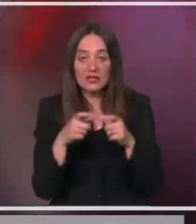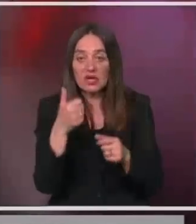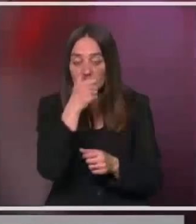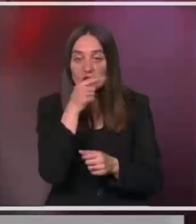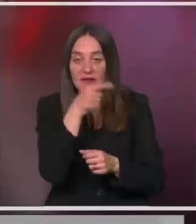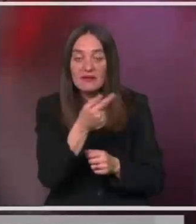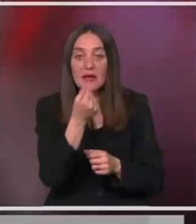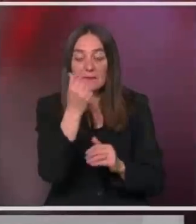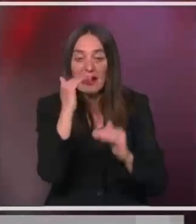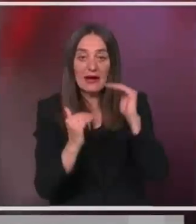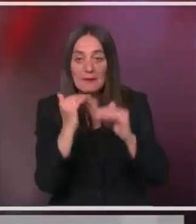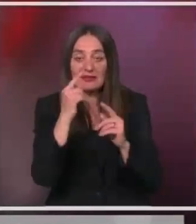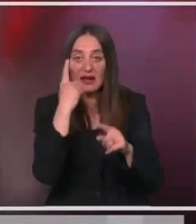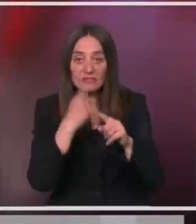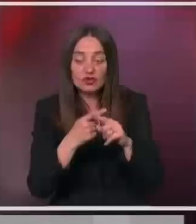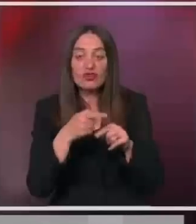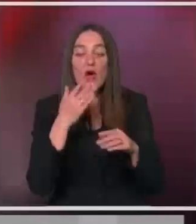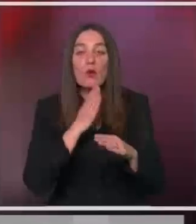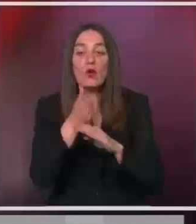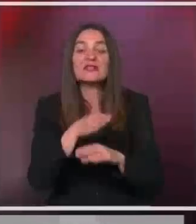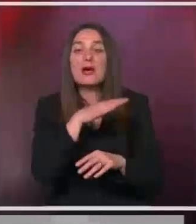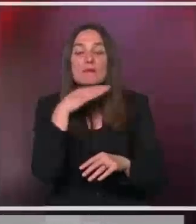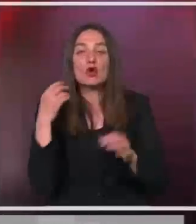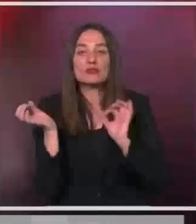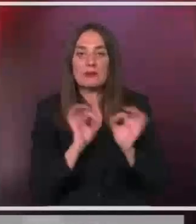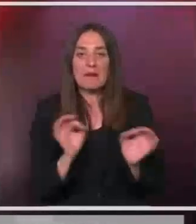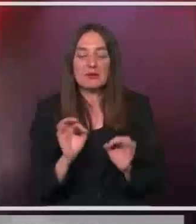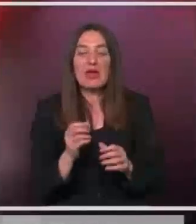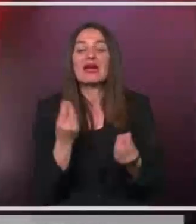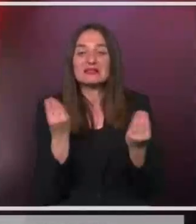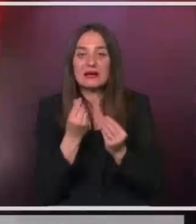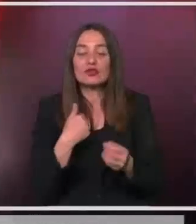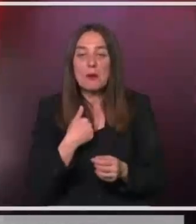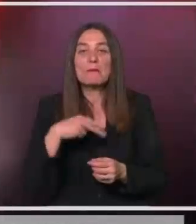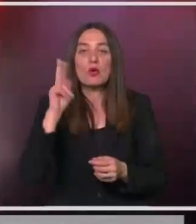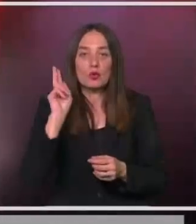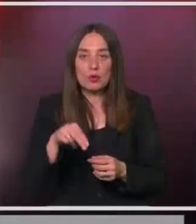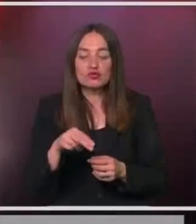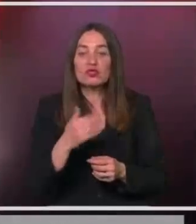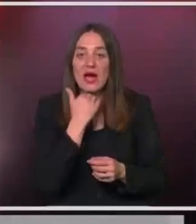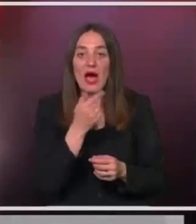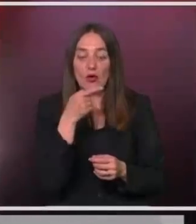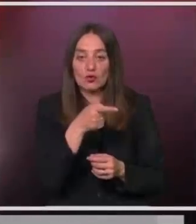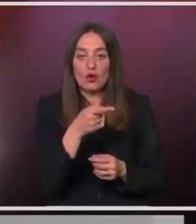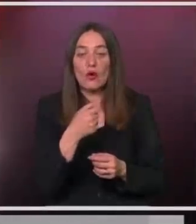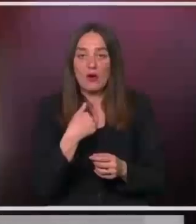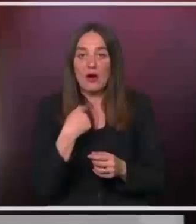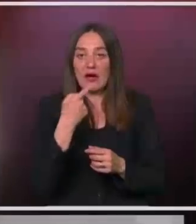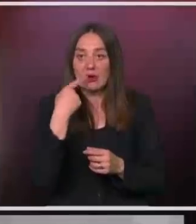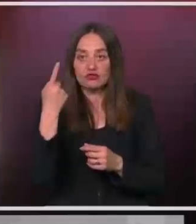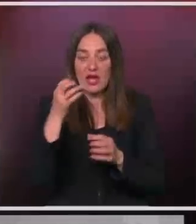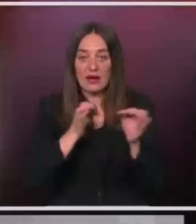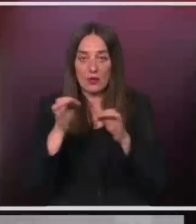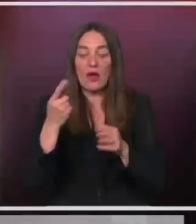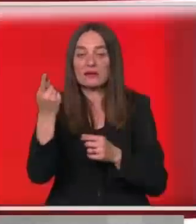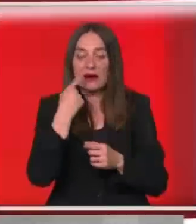tih parametara tiče, ulaze mnogo spremnije. I zato smo mi u mogućnosti, ako nam to regulator tako kaže, a